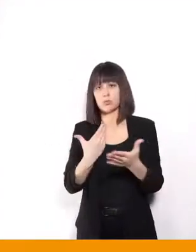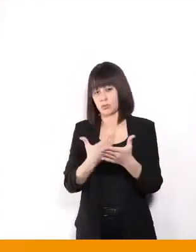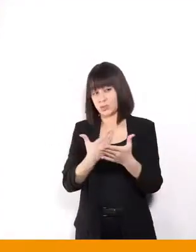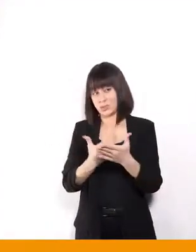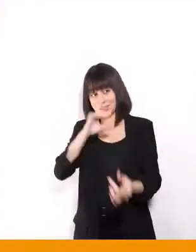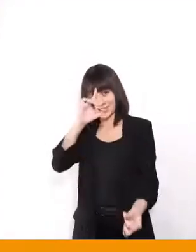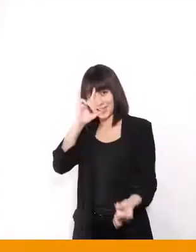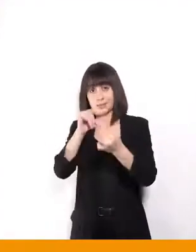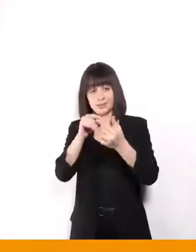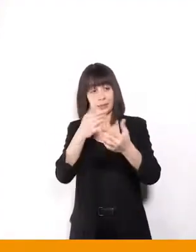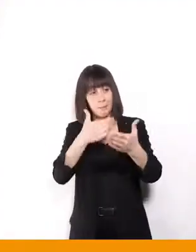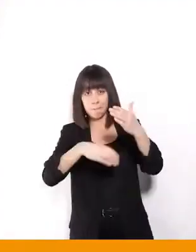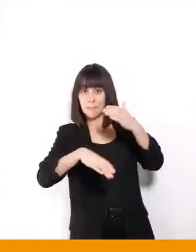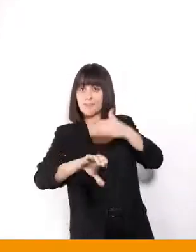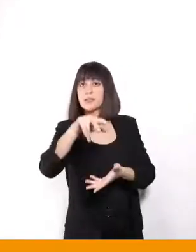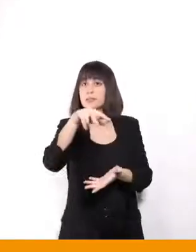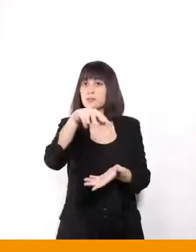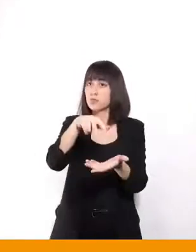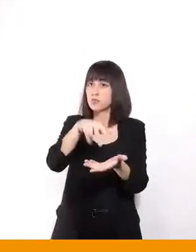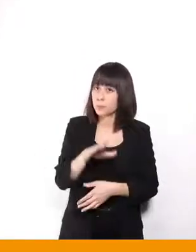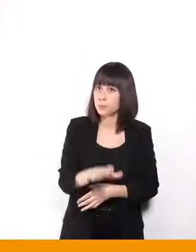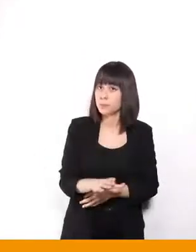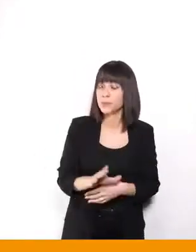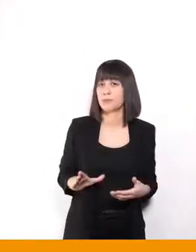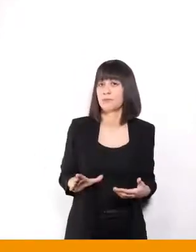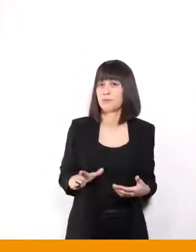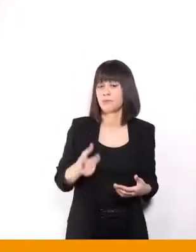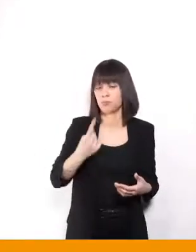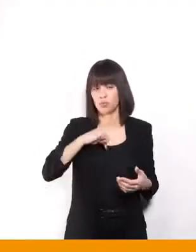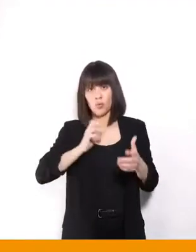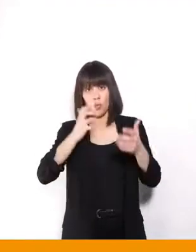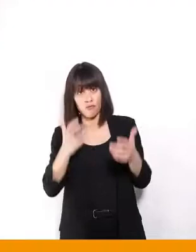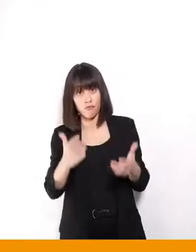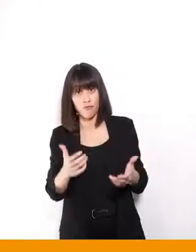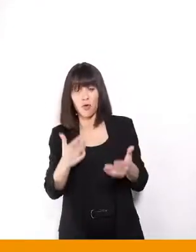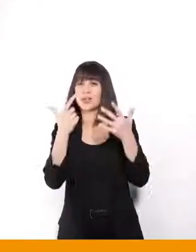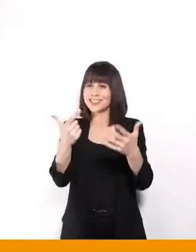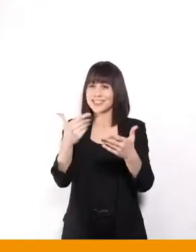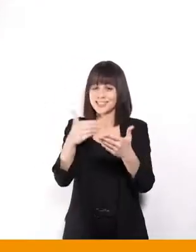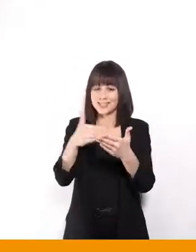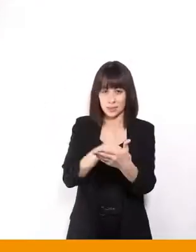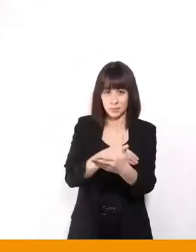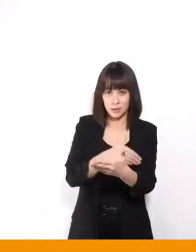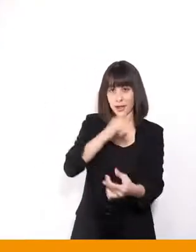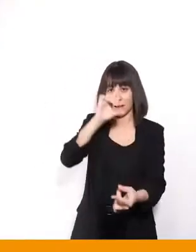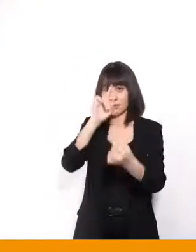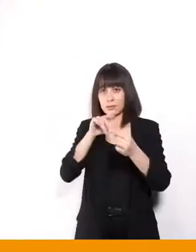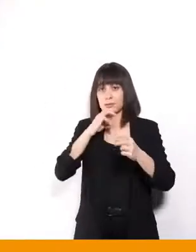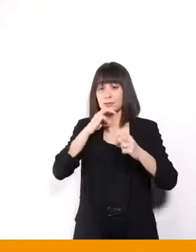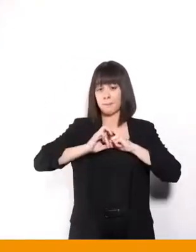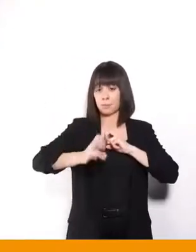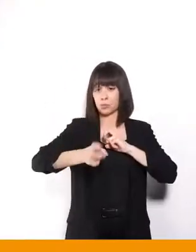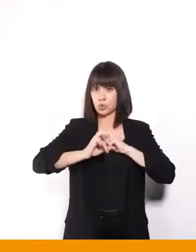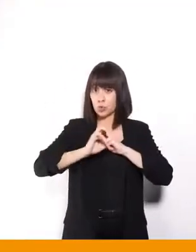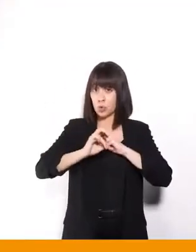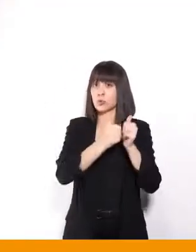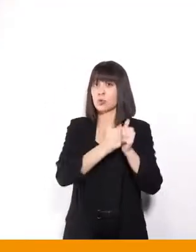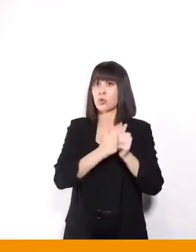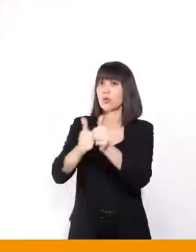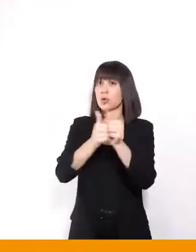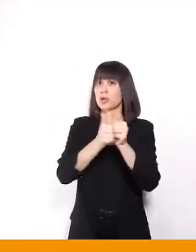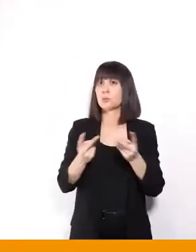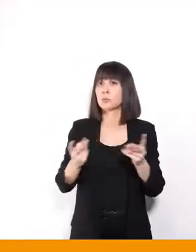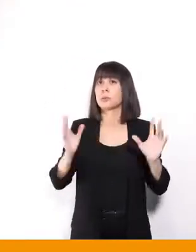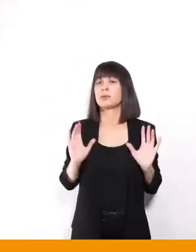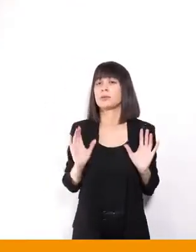investissement sur le logement. On veut remettre 7 milliards sur les transports collectifs. Il y aura dans